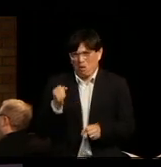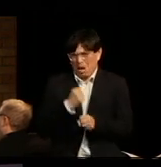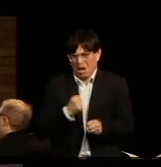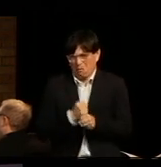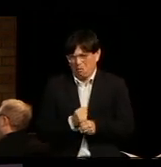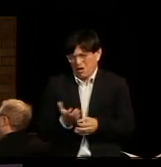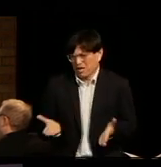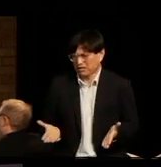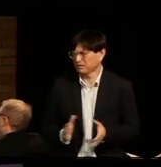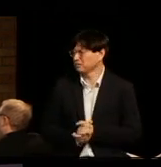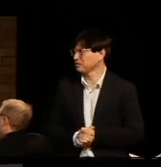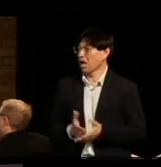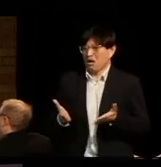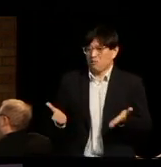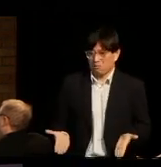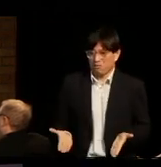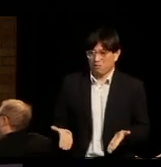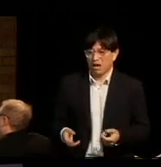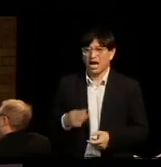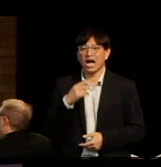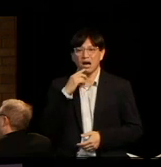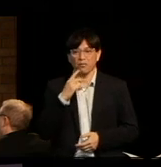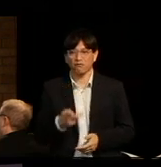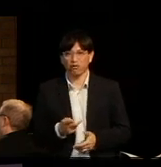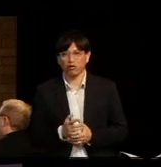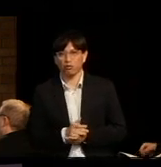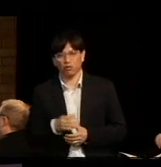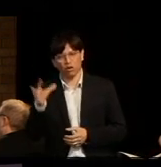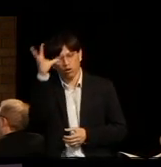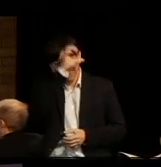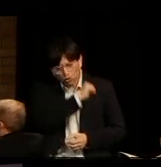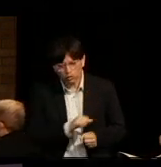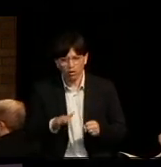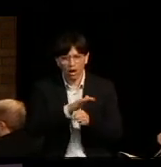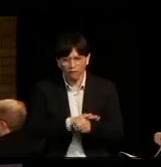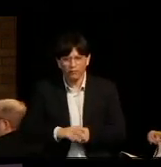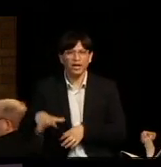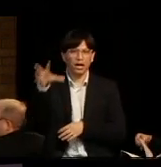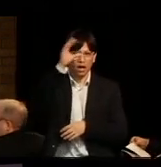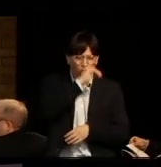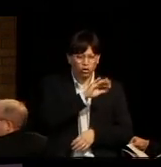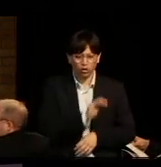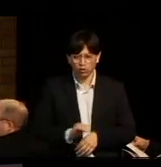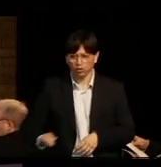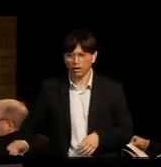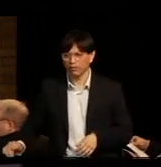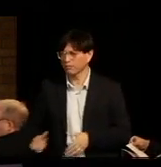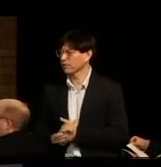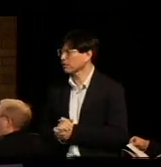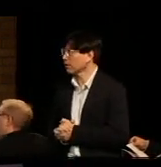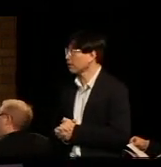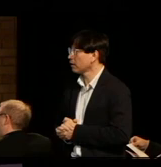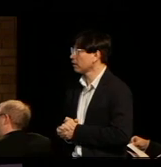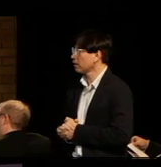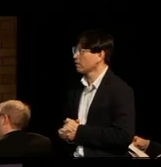caso ma mi informo conosco la famiglia conosco il bambino conosco tutto ciò che posso conoscere